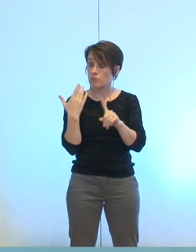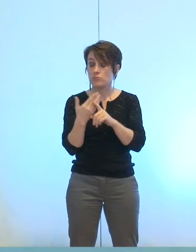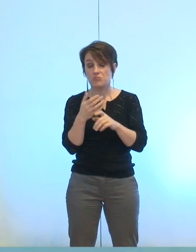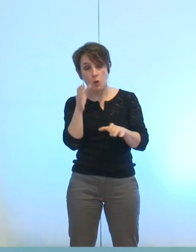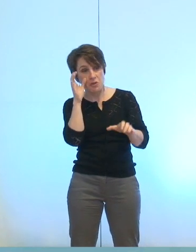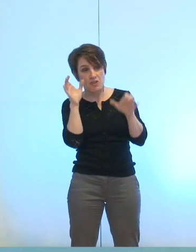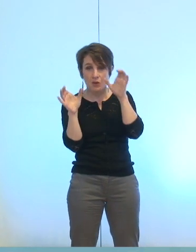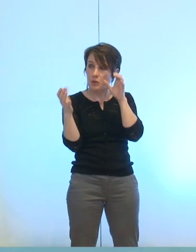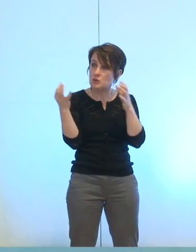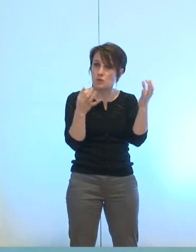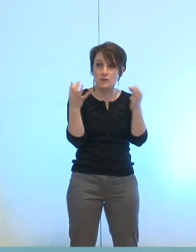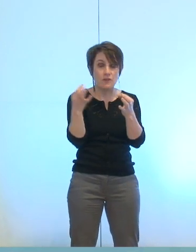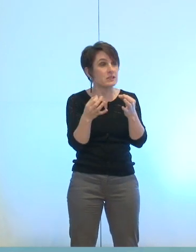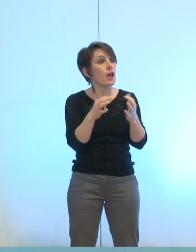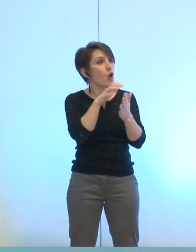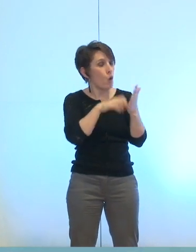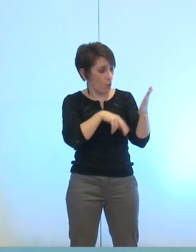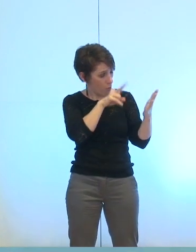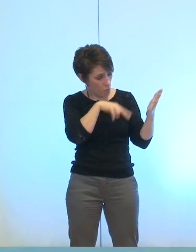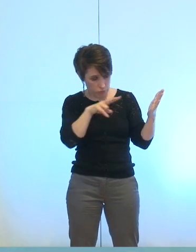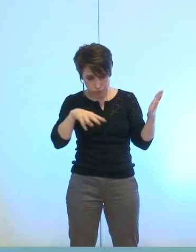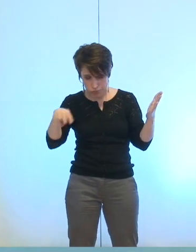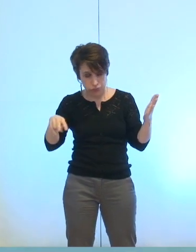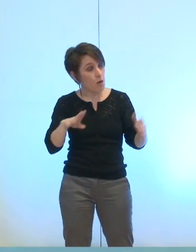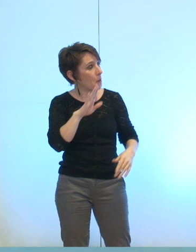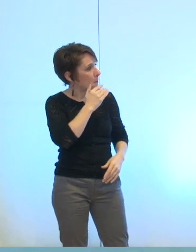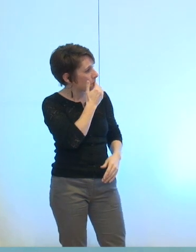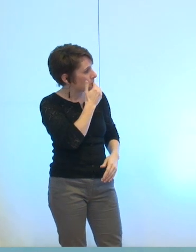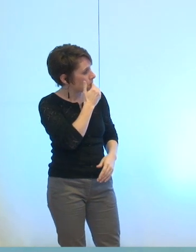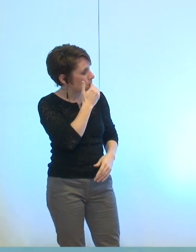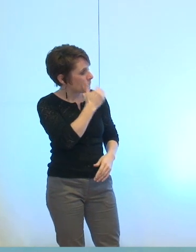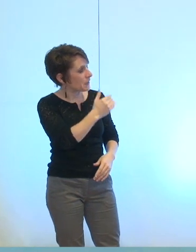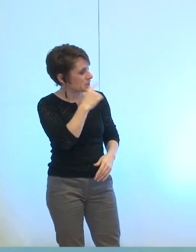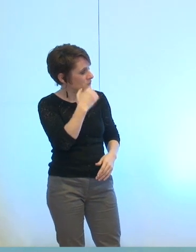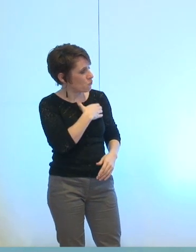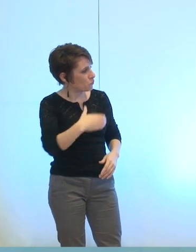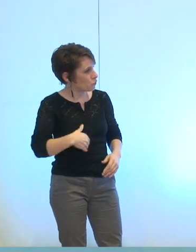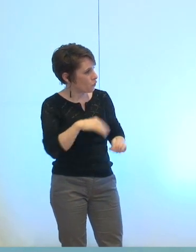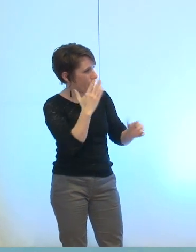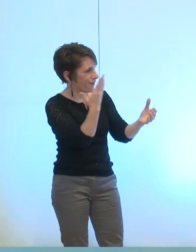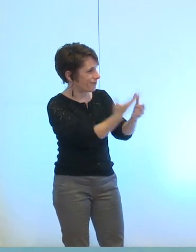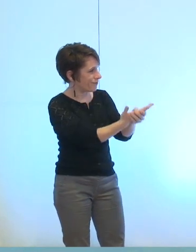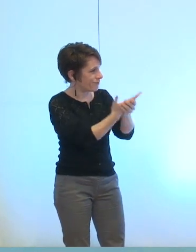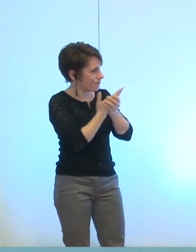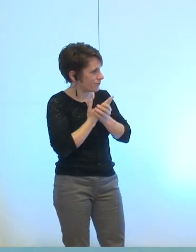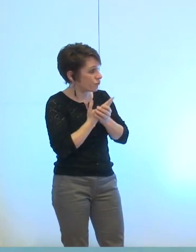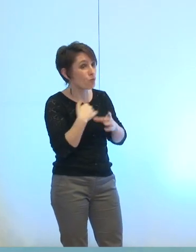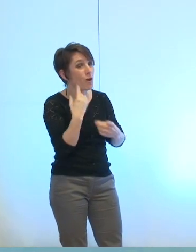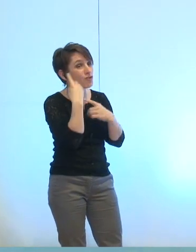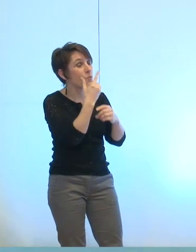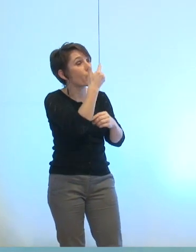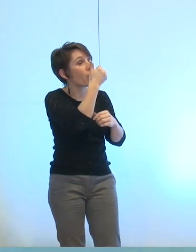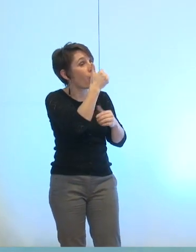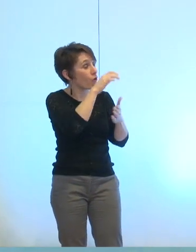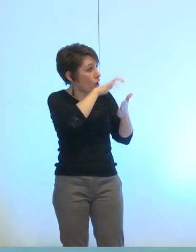intérêt je remercie d'ailleurs votre cabinet Monsieur le Maire de m'avoir fait passer une version supplémentaire lorsque j'en ai fait la demande puisque